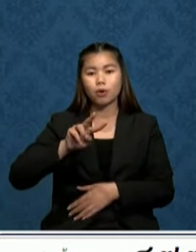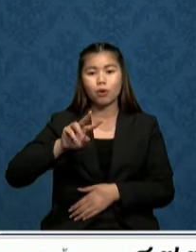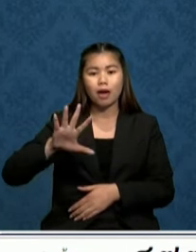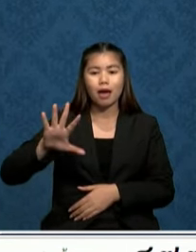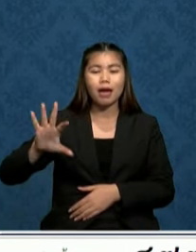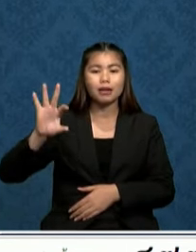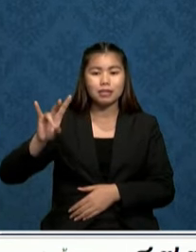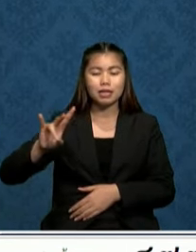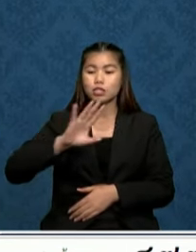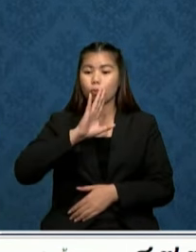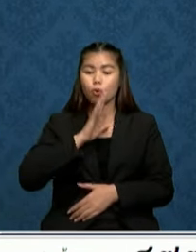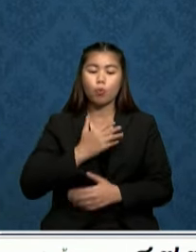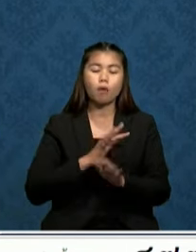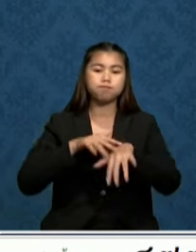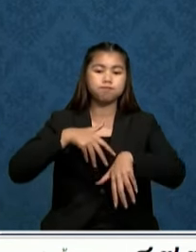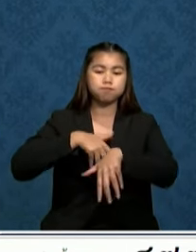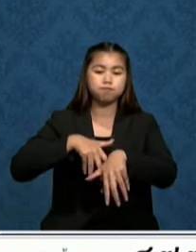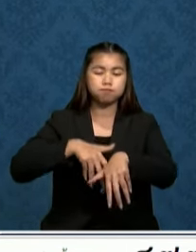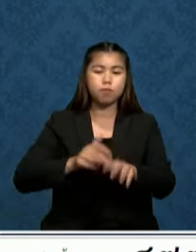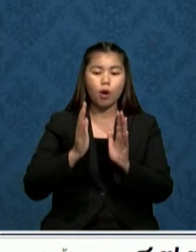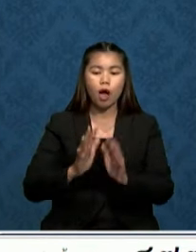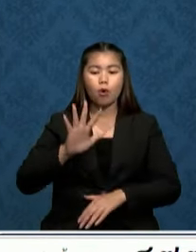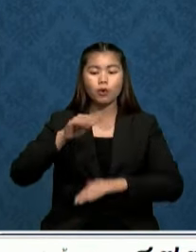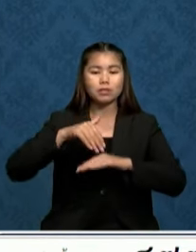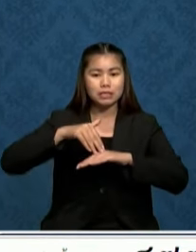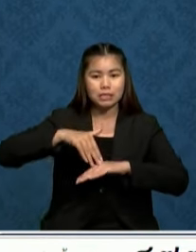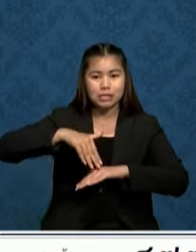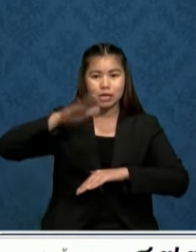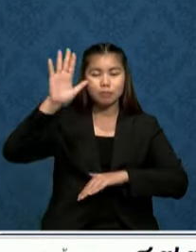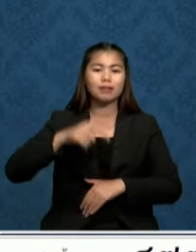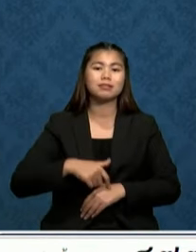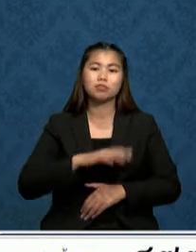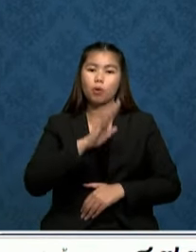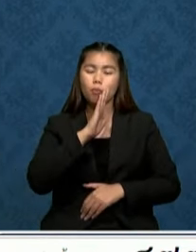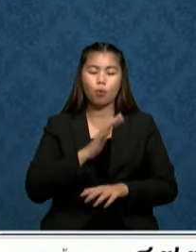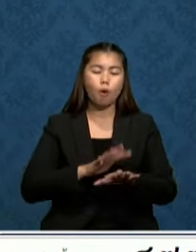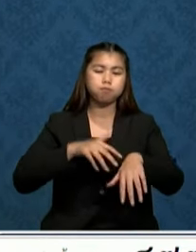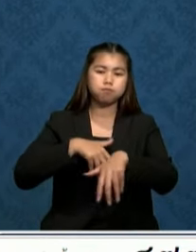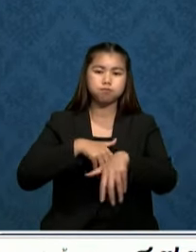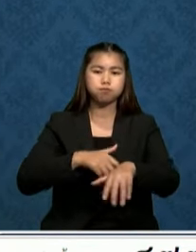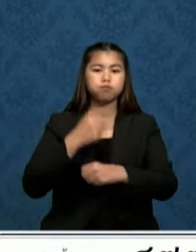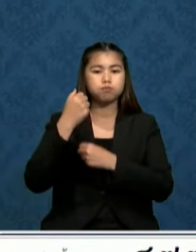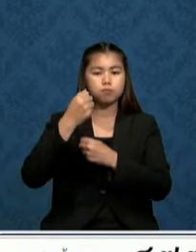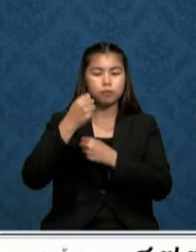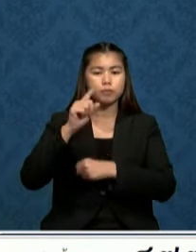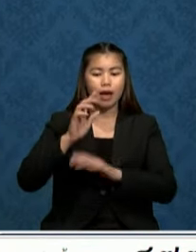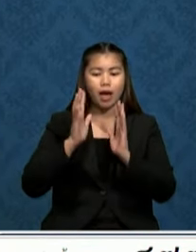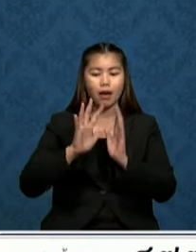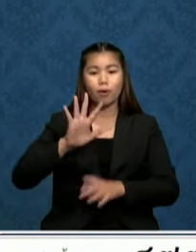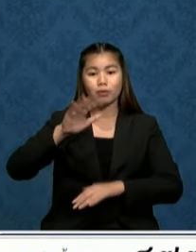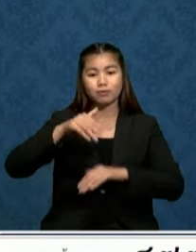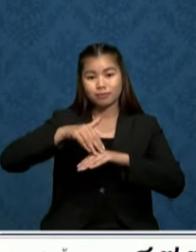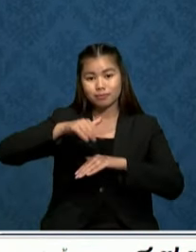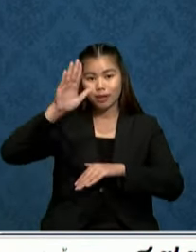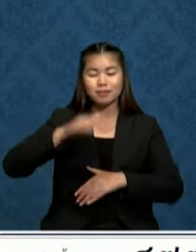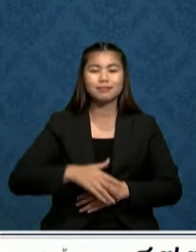คือถ้าชมรุมเกิน 5 คนเนี่ยเอาแล้ว ออกไปครั้งนี้จะร้อยไม่ร้อยกัวทุกคนกตองพูกแบบนี้เลยและพัธร